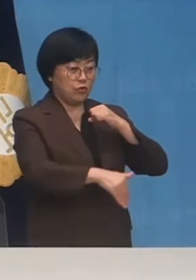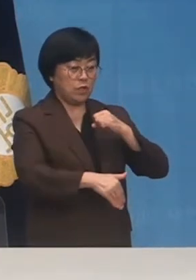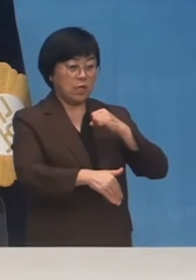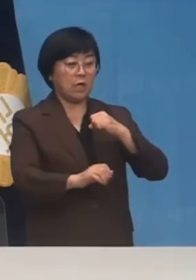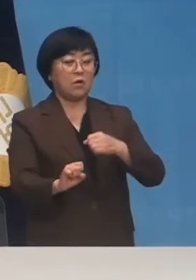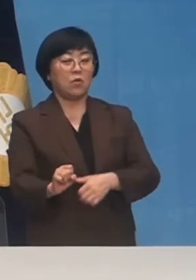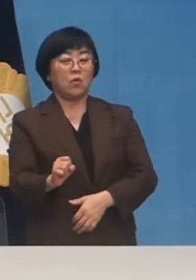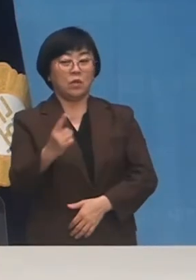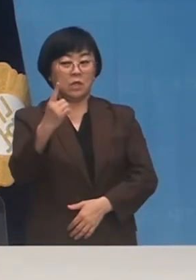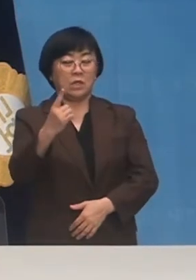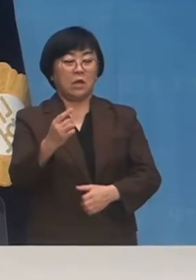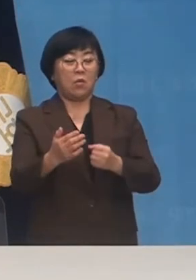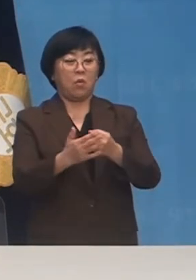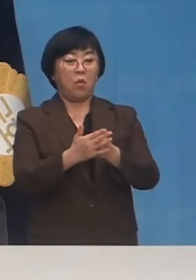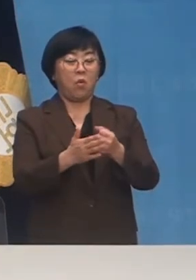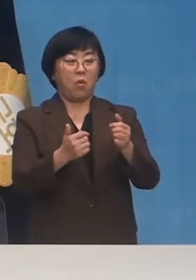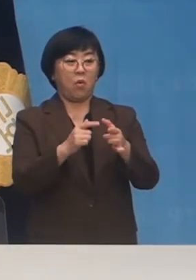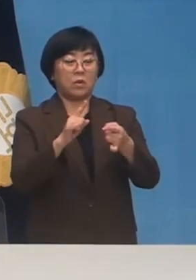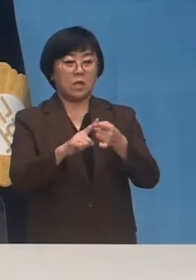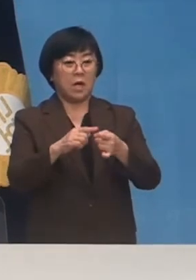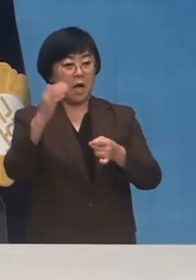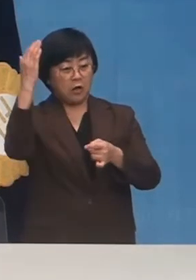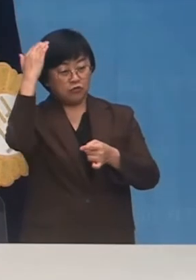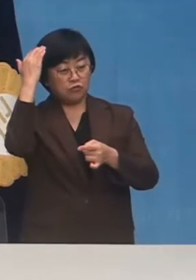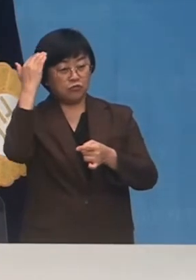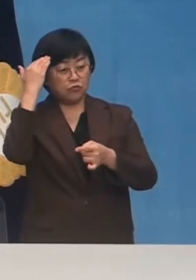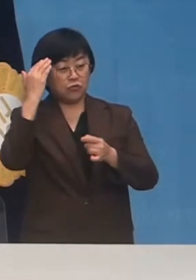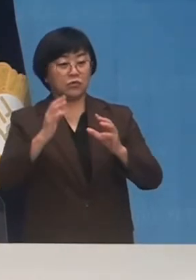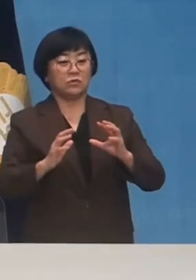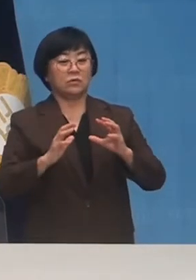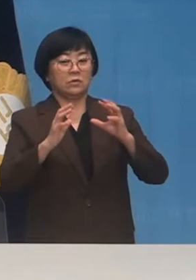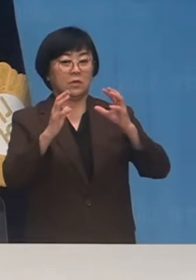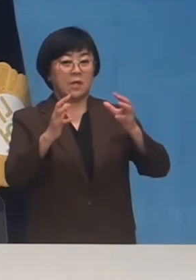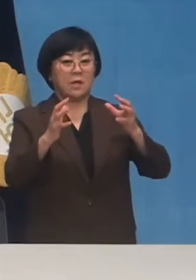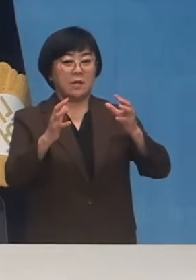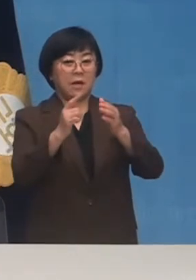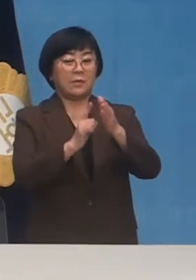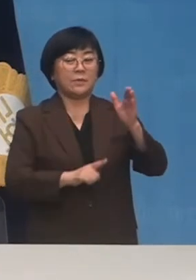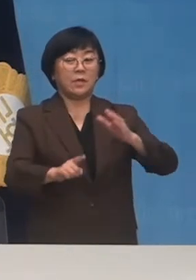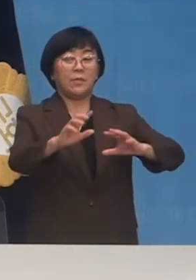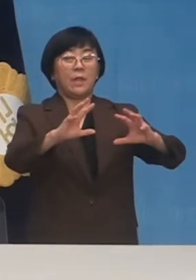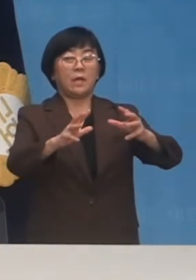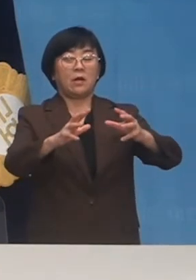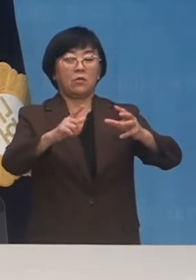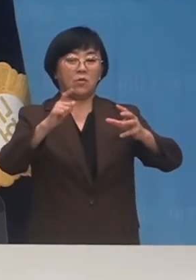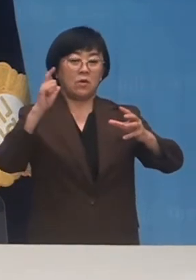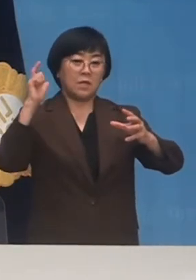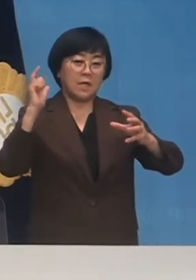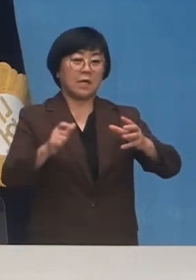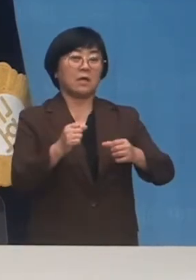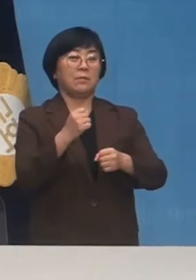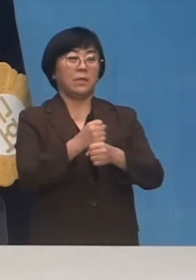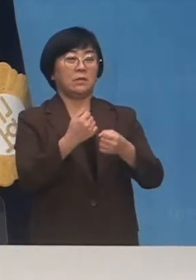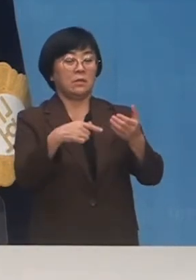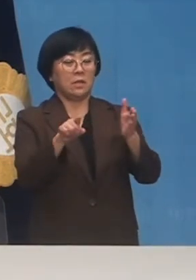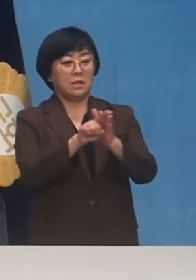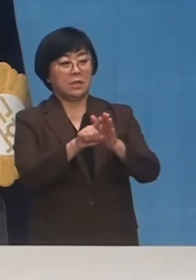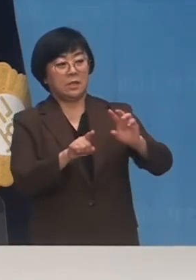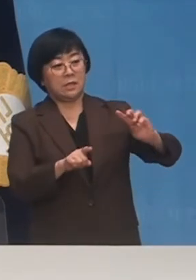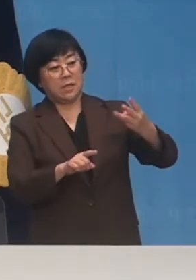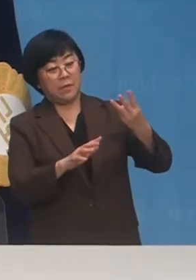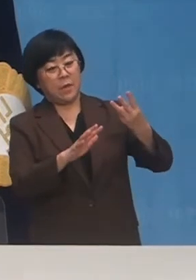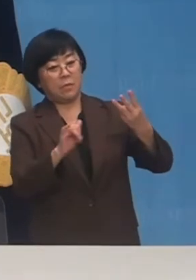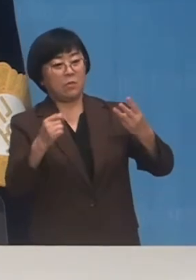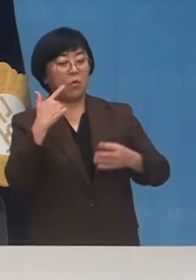되고 이를 통해 우리 대한민국을 선진 강국으로 만들기 위해 300여